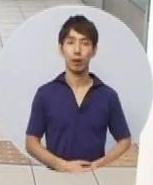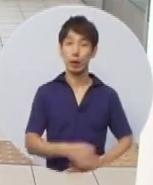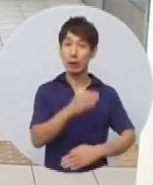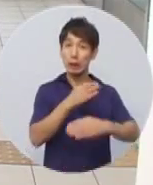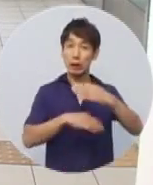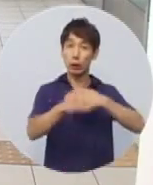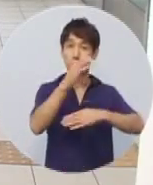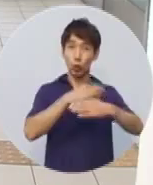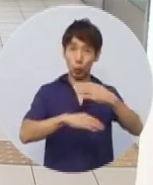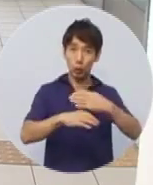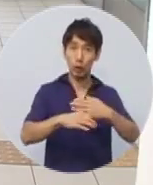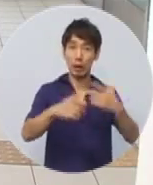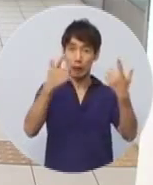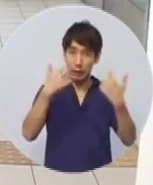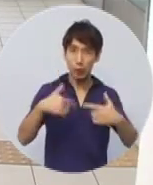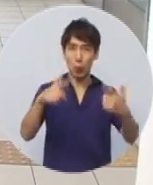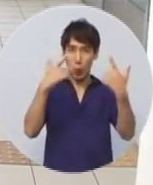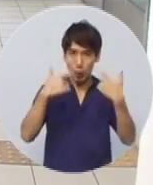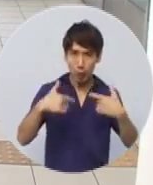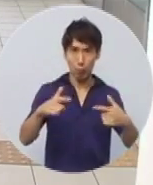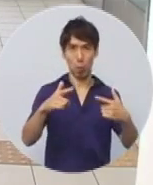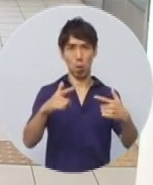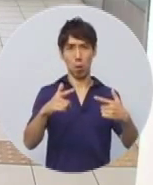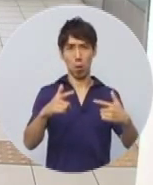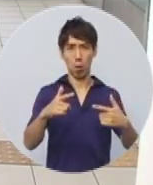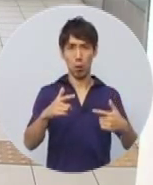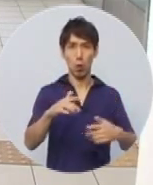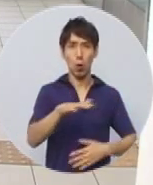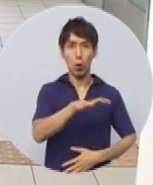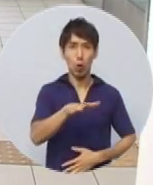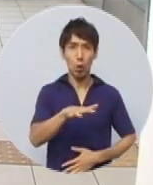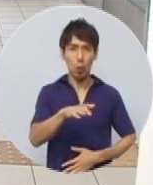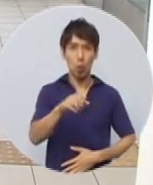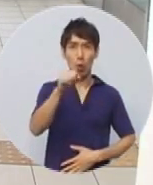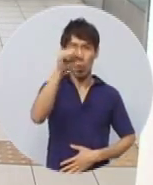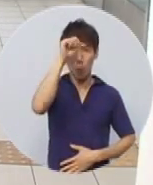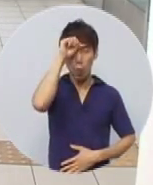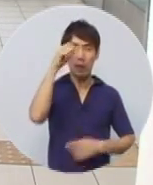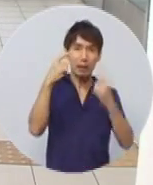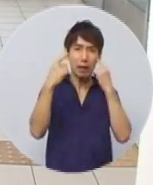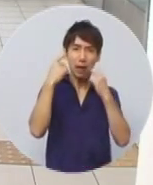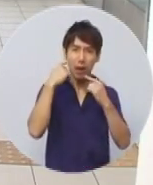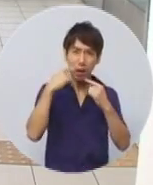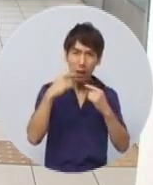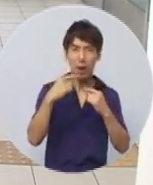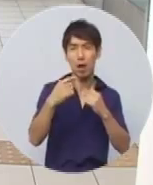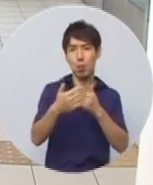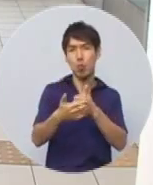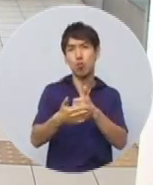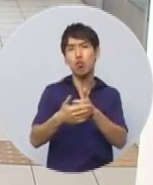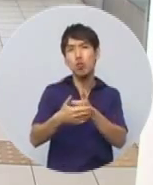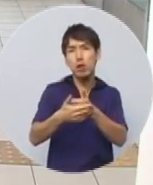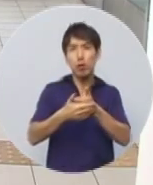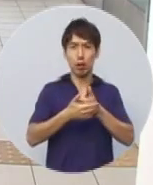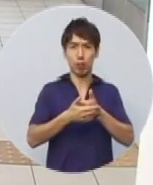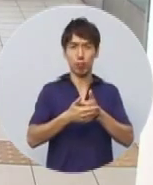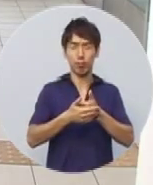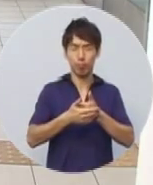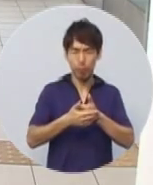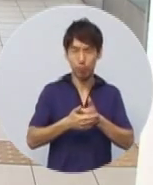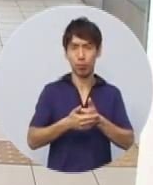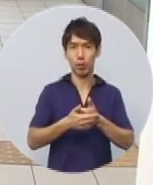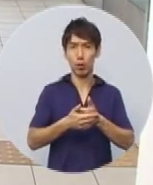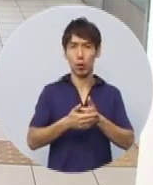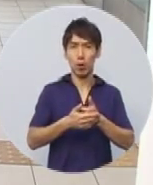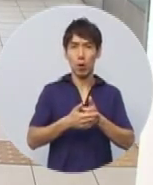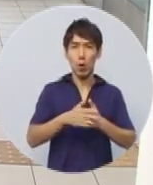24時間365日にわたり子どもを怪我や病気から守ってくれる市民病院小児救急は、お子さんを